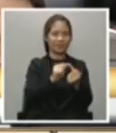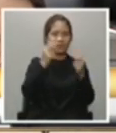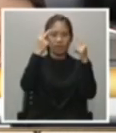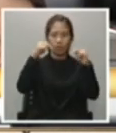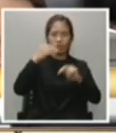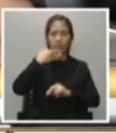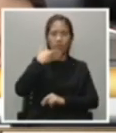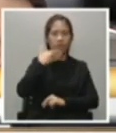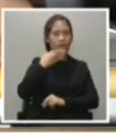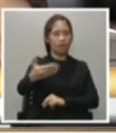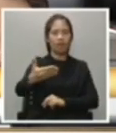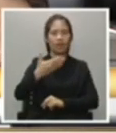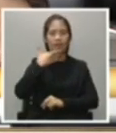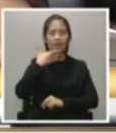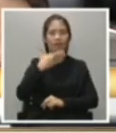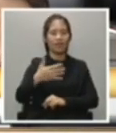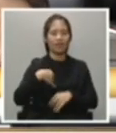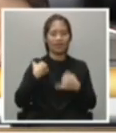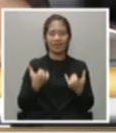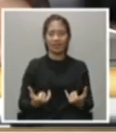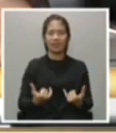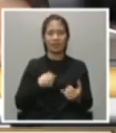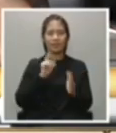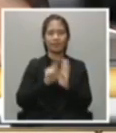ลอดการอภิปรายของดิฉันนะคะ